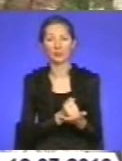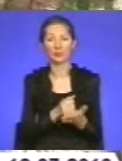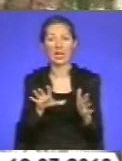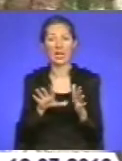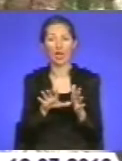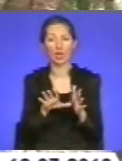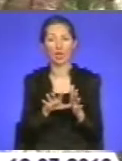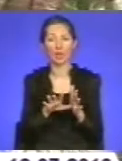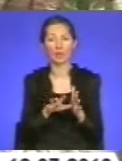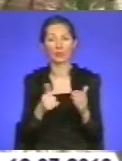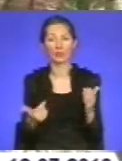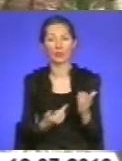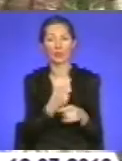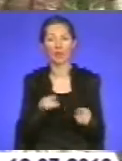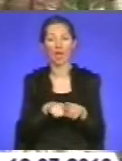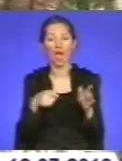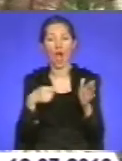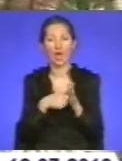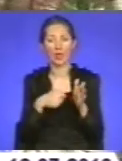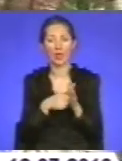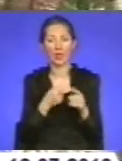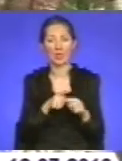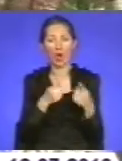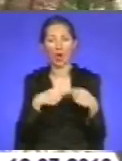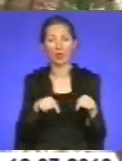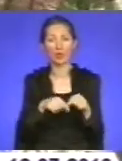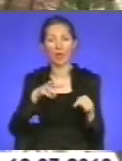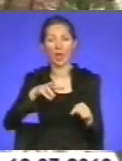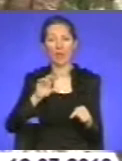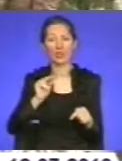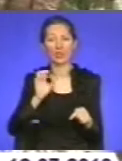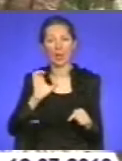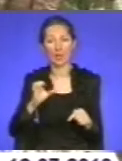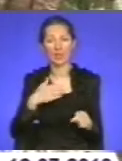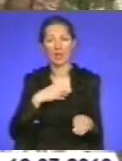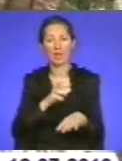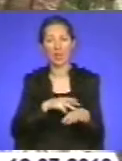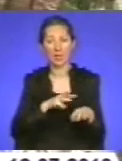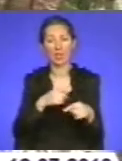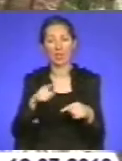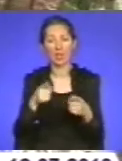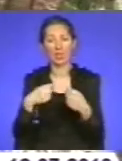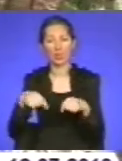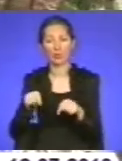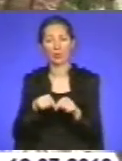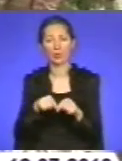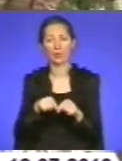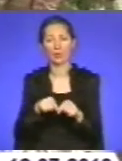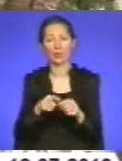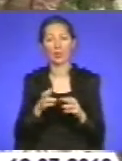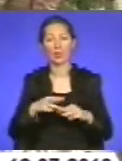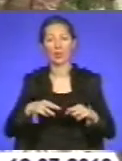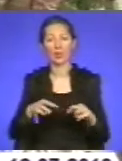електроенергії, це знову ж таки харчування, яке організовують і МЧС, і наша міліція, і інші структури, і